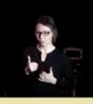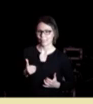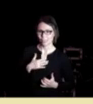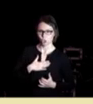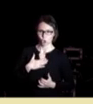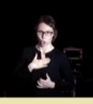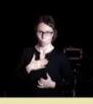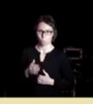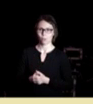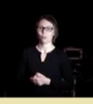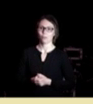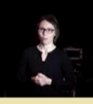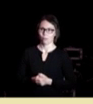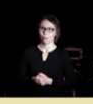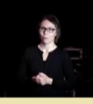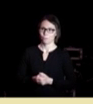schizofrenisykdom.